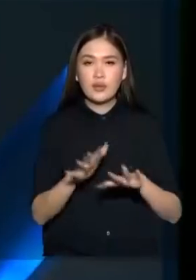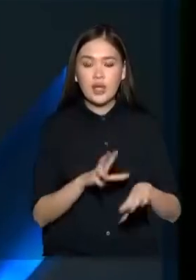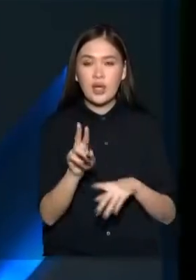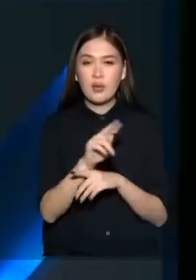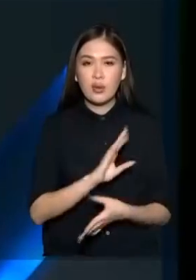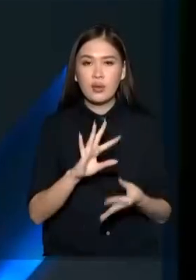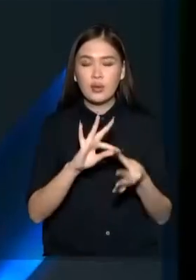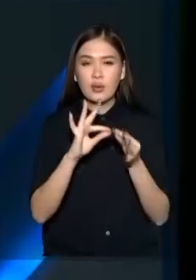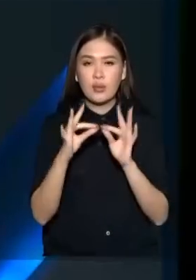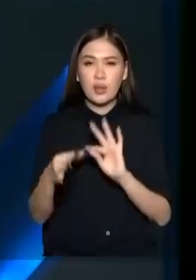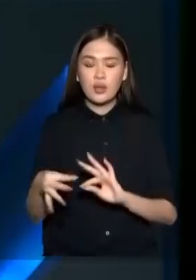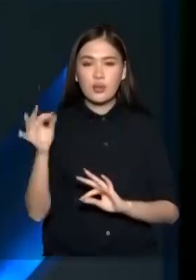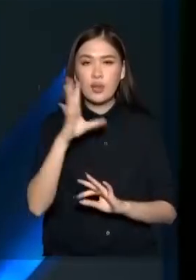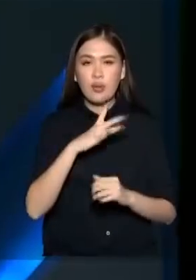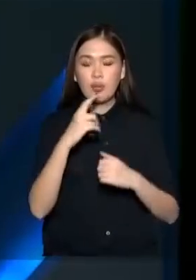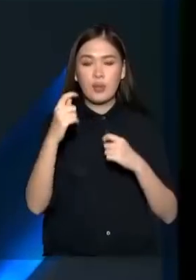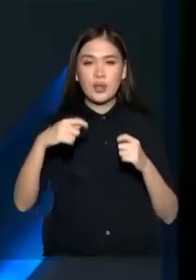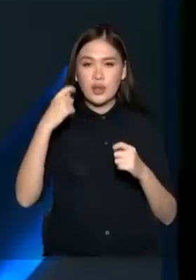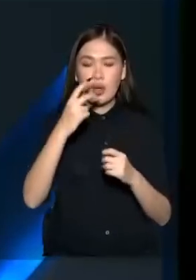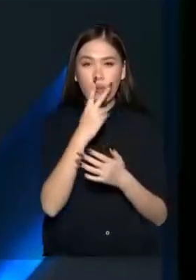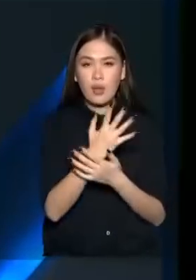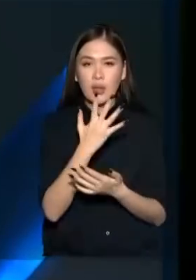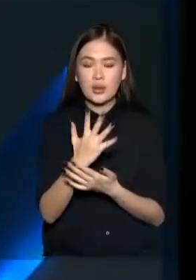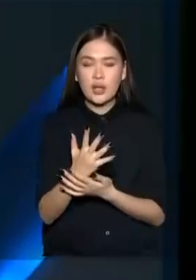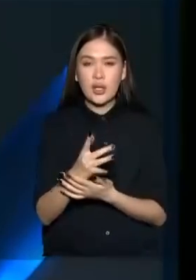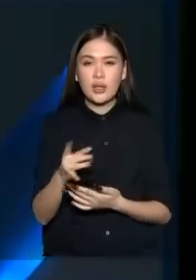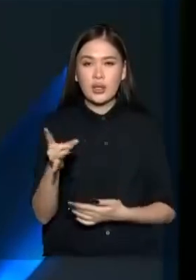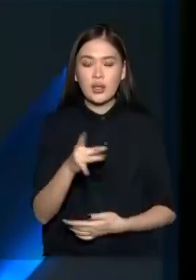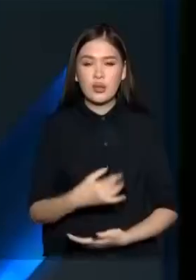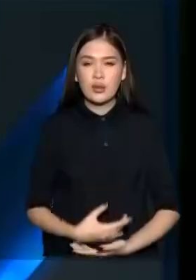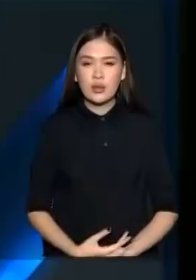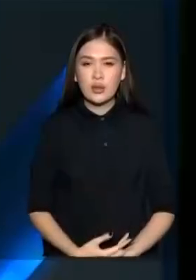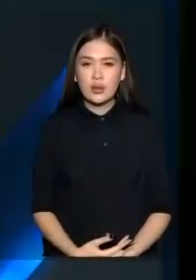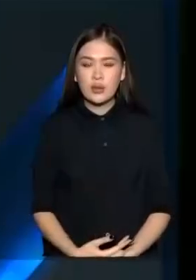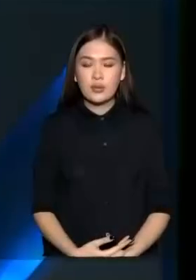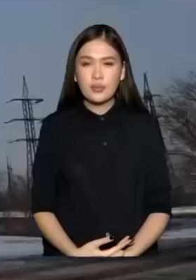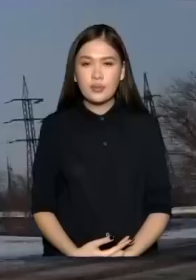там ремонтных работ Подробности в материале нашего корреспондента в регионе